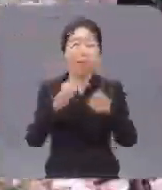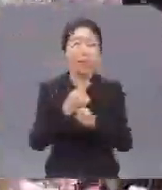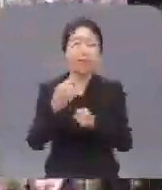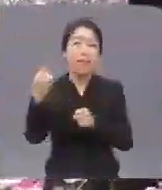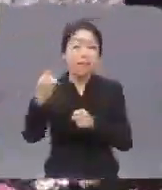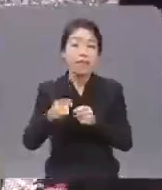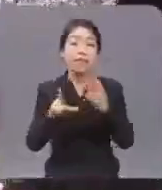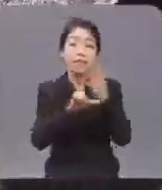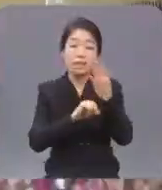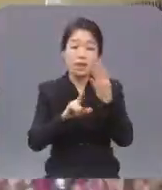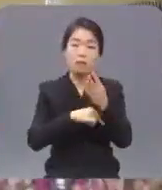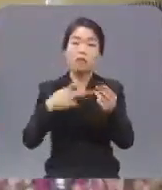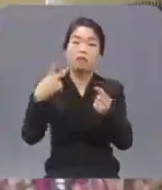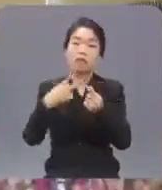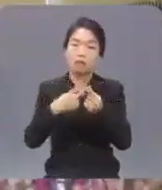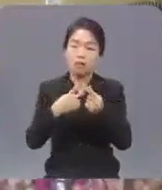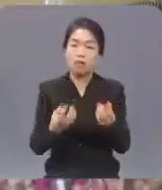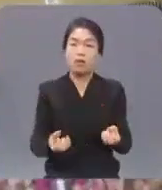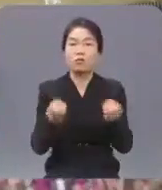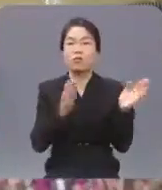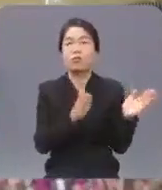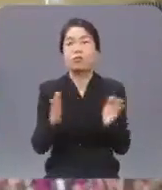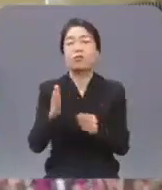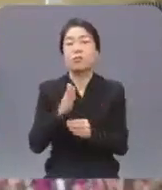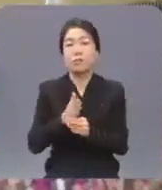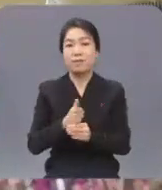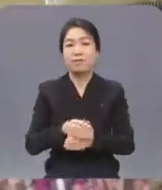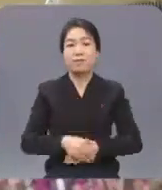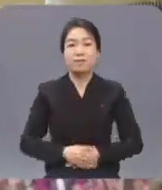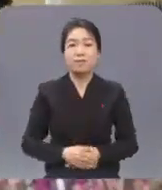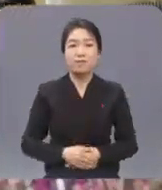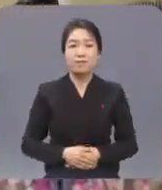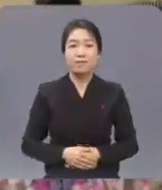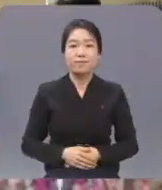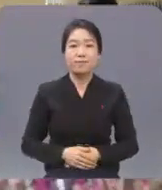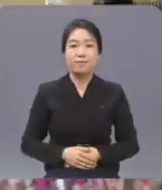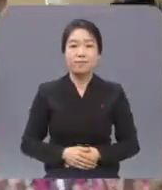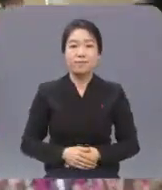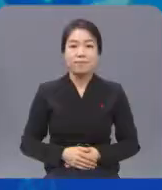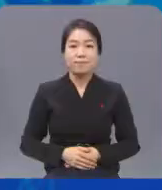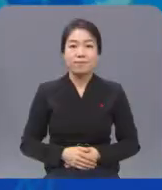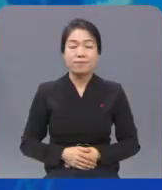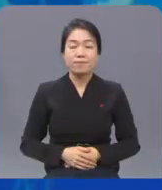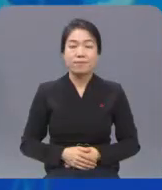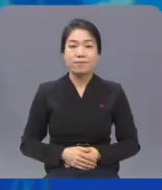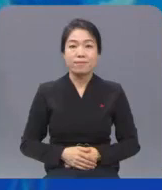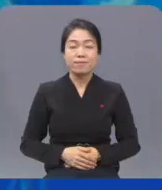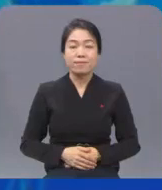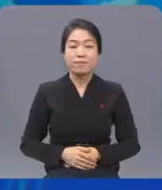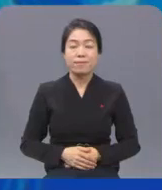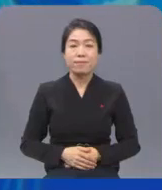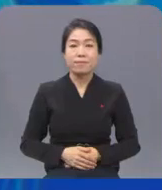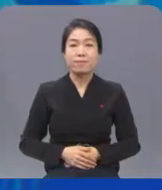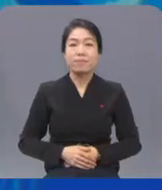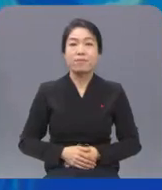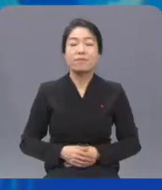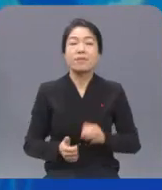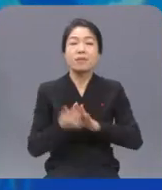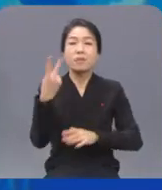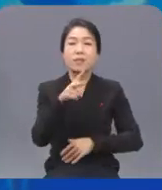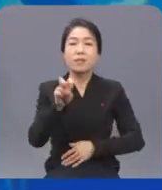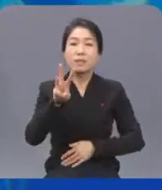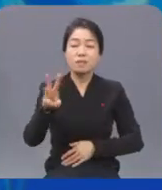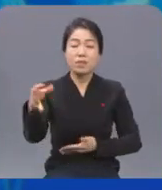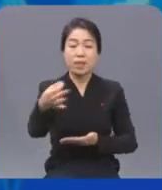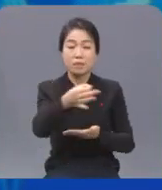4월 또 한 번의 축제를 준비하고 있습니다. KBS 뉴스 백미선입니다. 네, 다음은 희망 2023